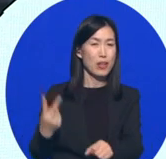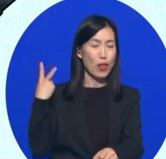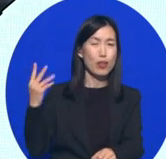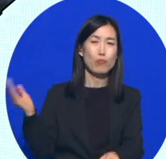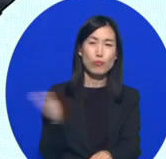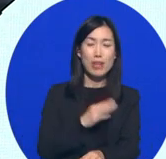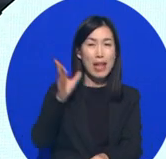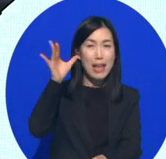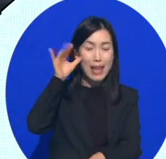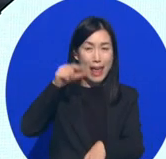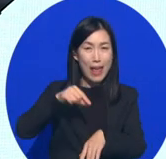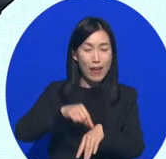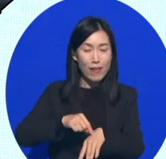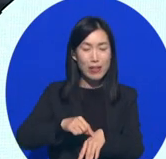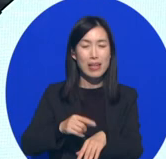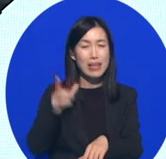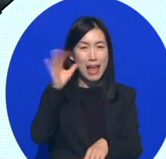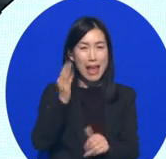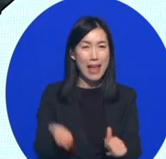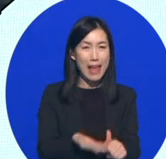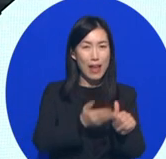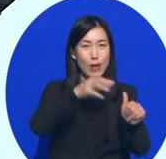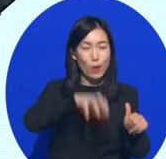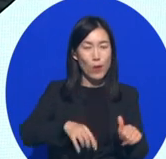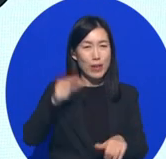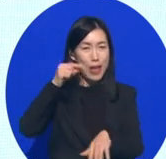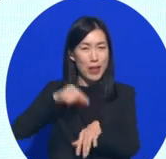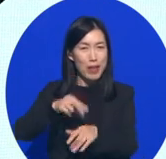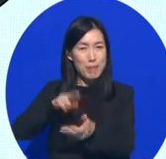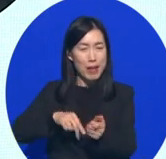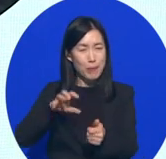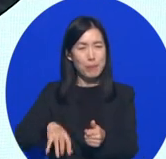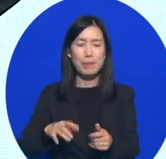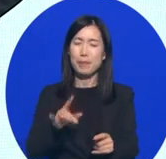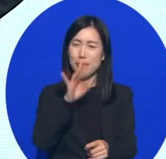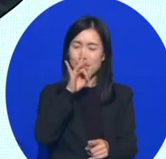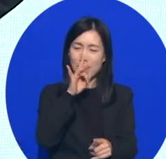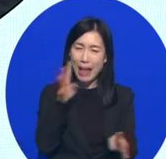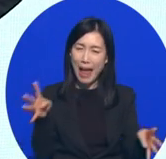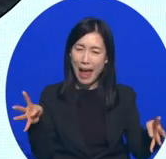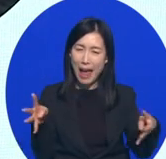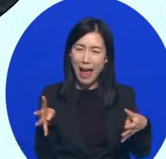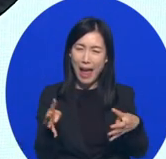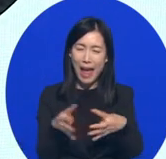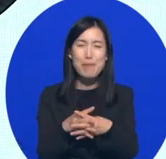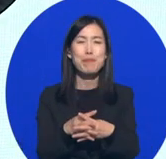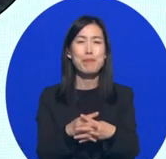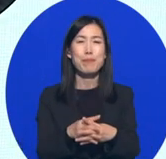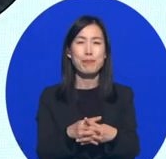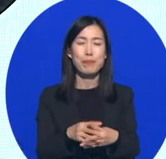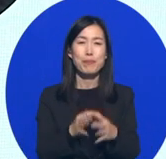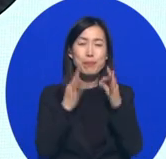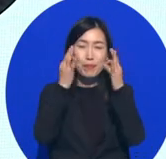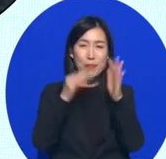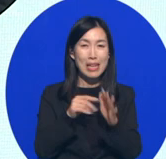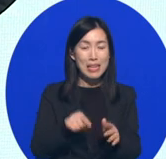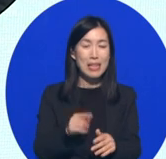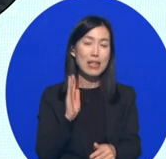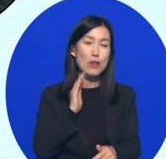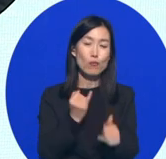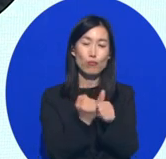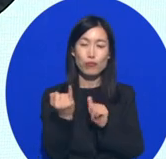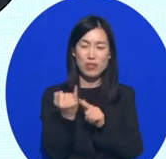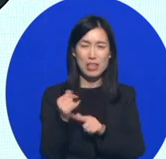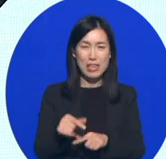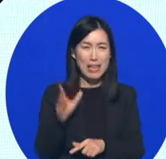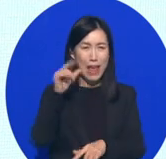사용 농가와 위원회를 만들어 합의점을 찾기 위해 노력해왔습니다 한편 개식용 금지는 대통령의 부인 김건희 여사가